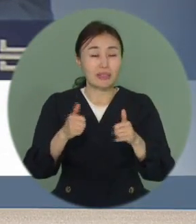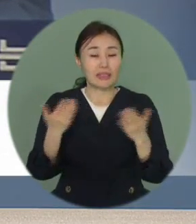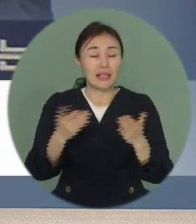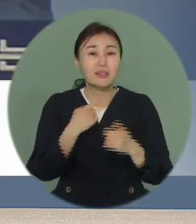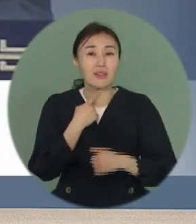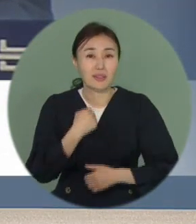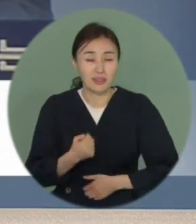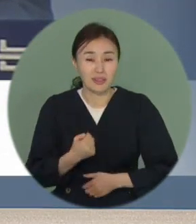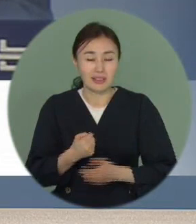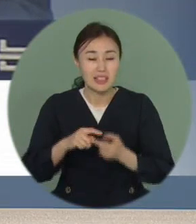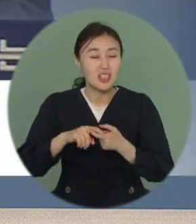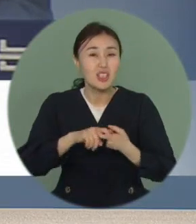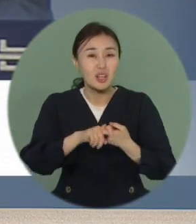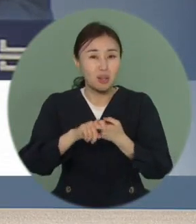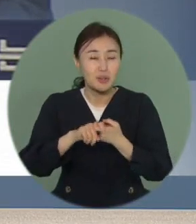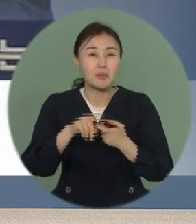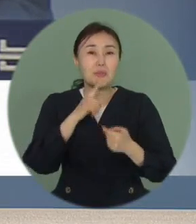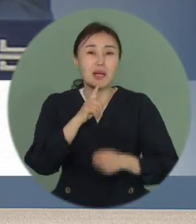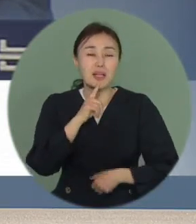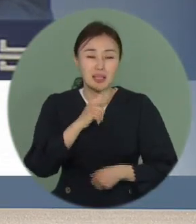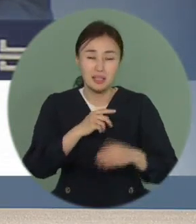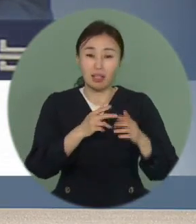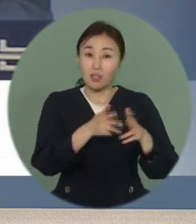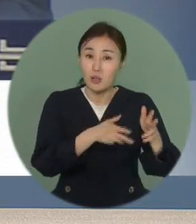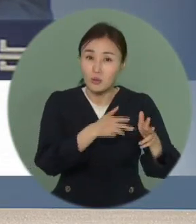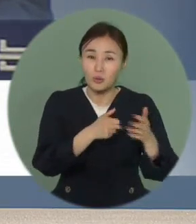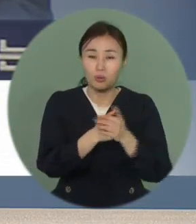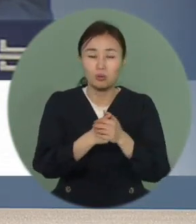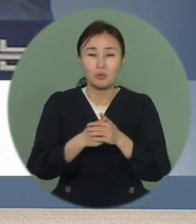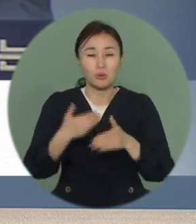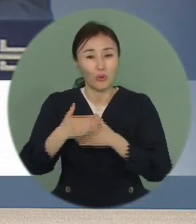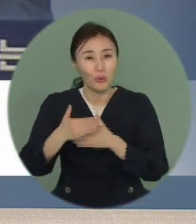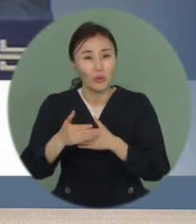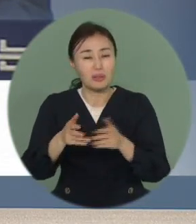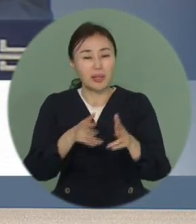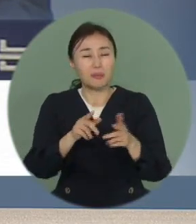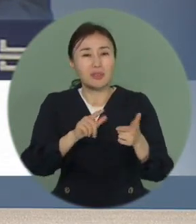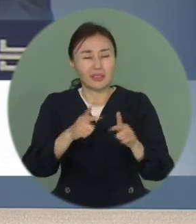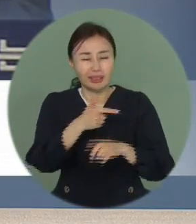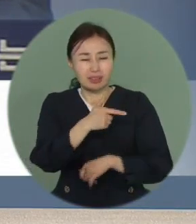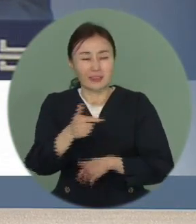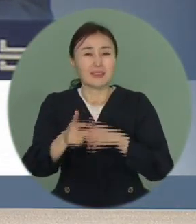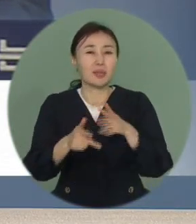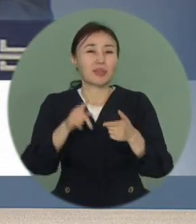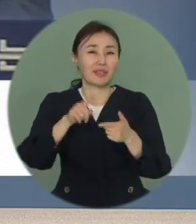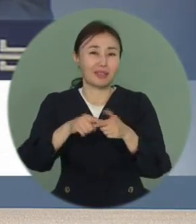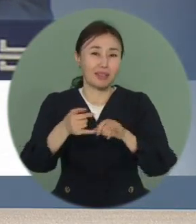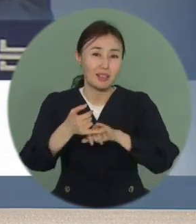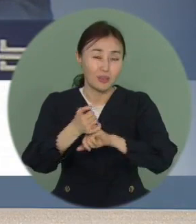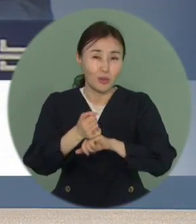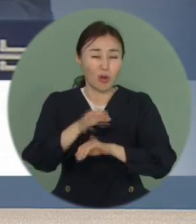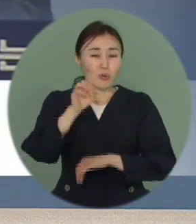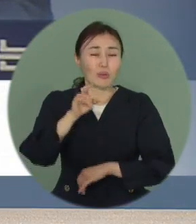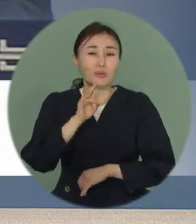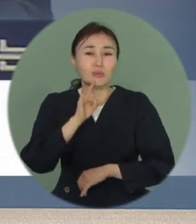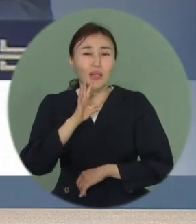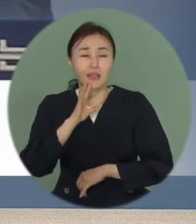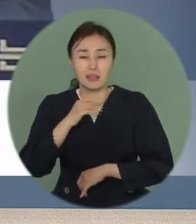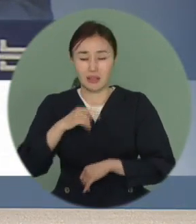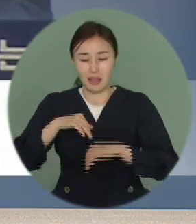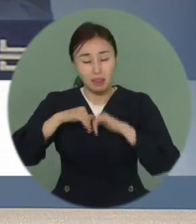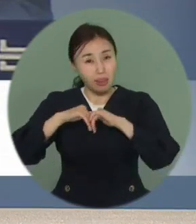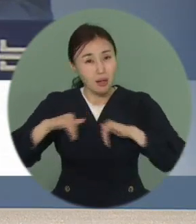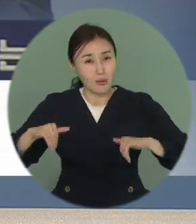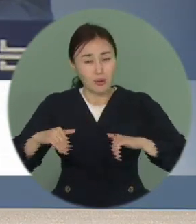강조하면서 철도와 도로 건설과 같은 대형 사업의 추진을 약속했습니다 광주만의 단독 토론의 개최를